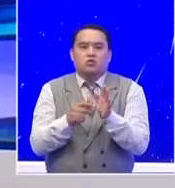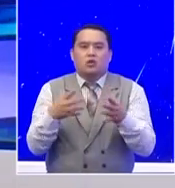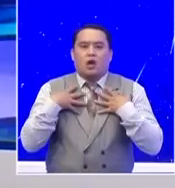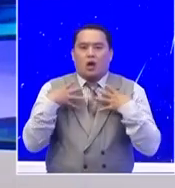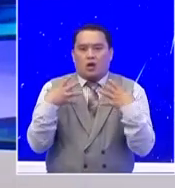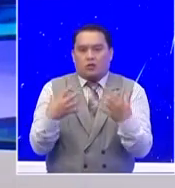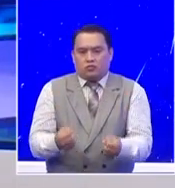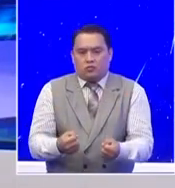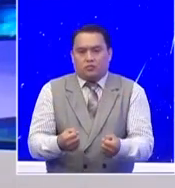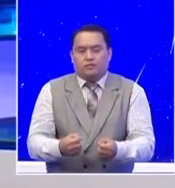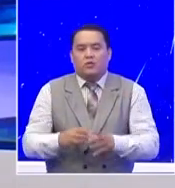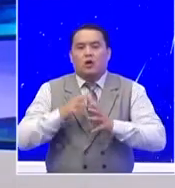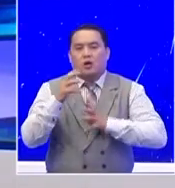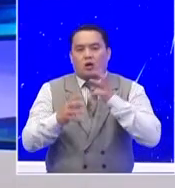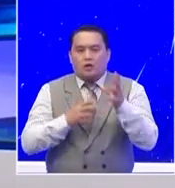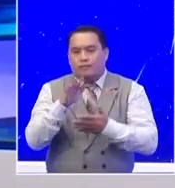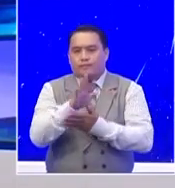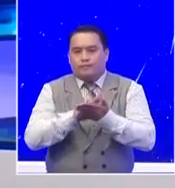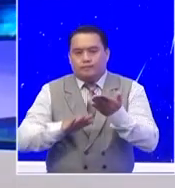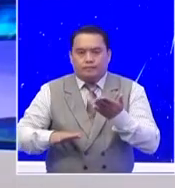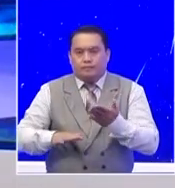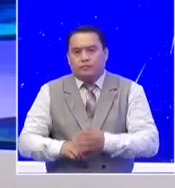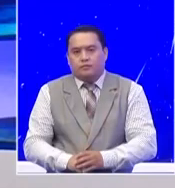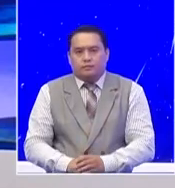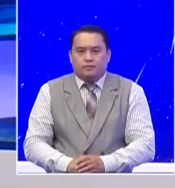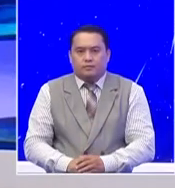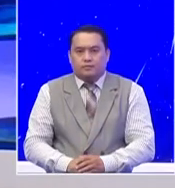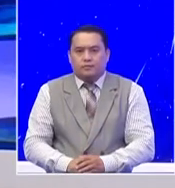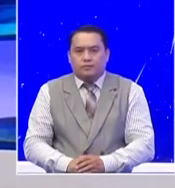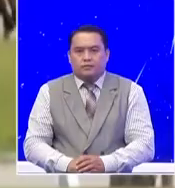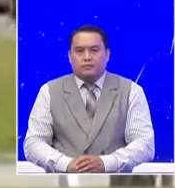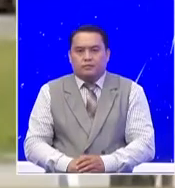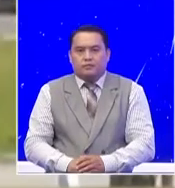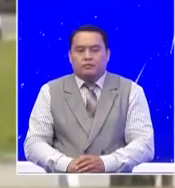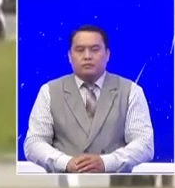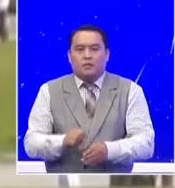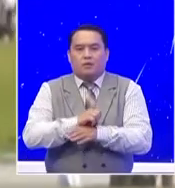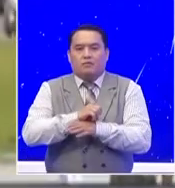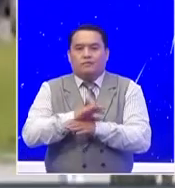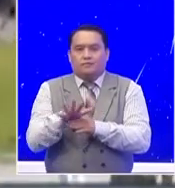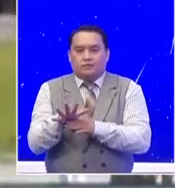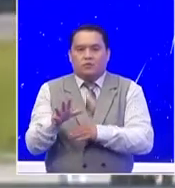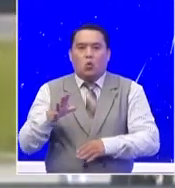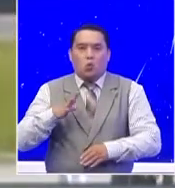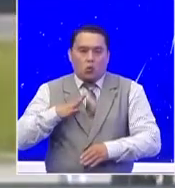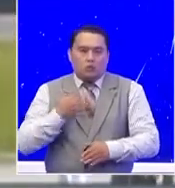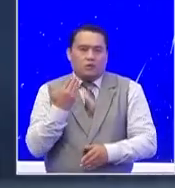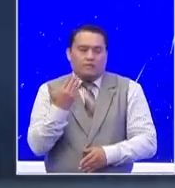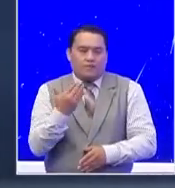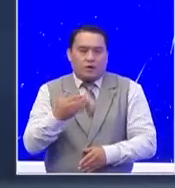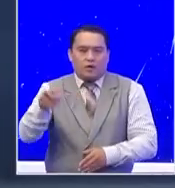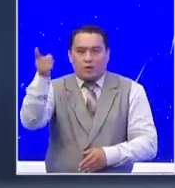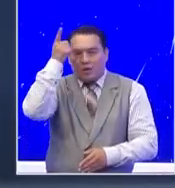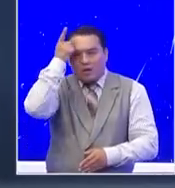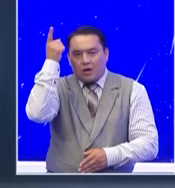айықтырып қатарға қосылды. Осы және өзге де жаңалықтар келесі топтамада. Коронавирус пандемиясымен күресу үшін Германия